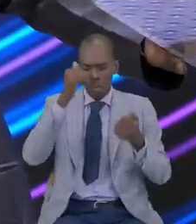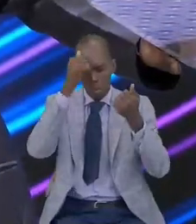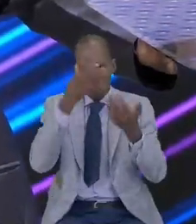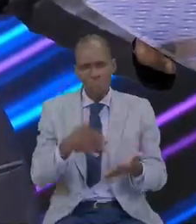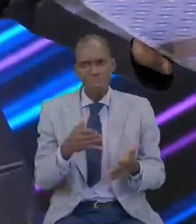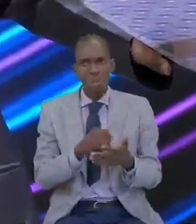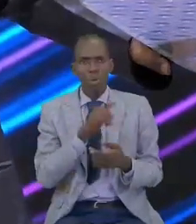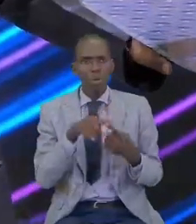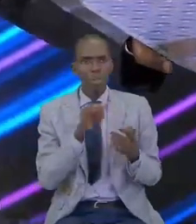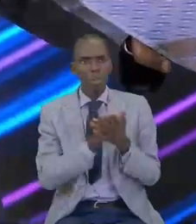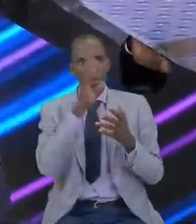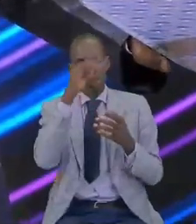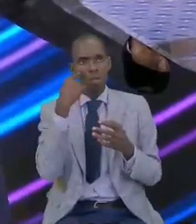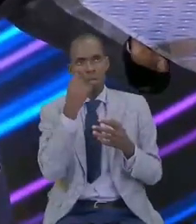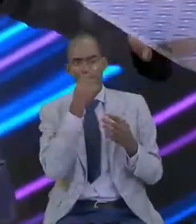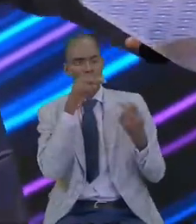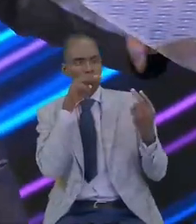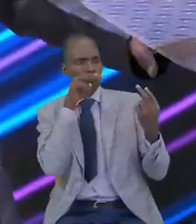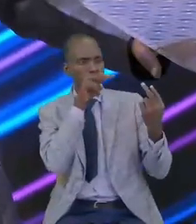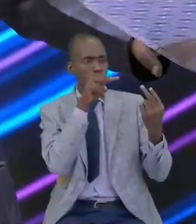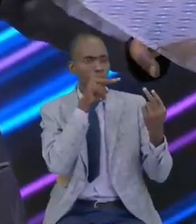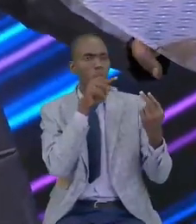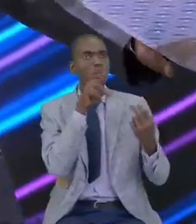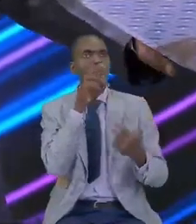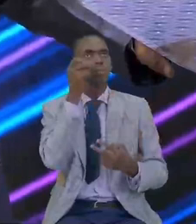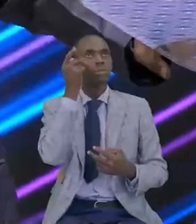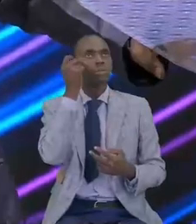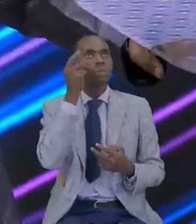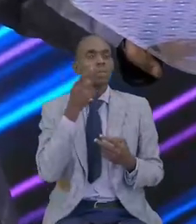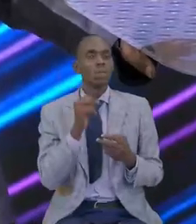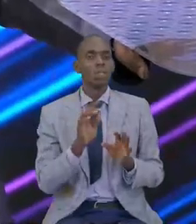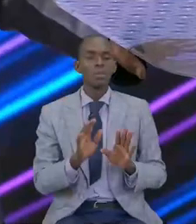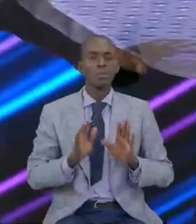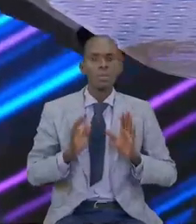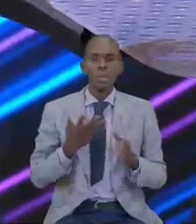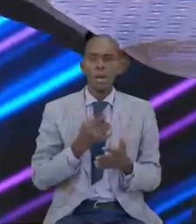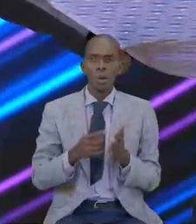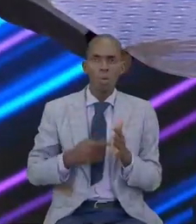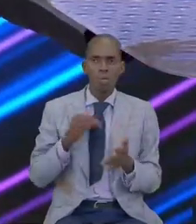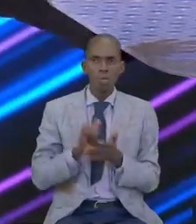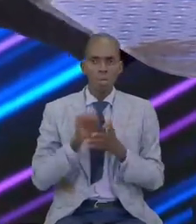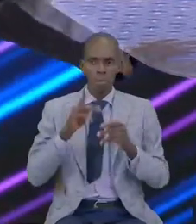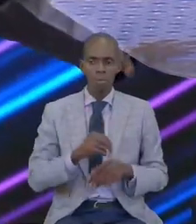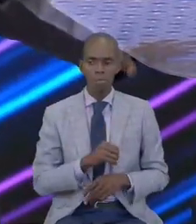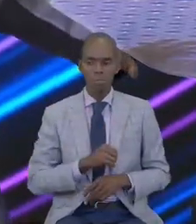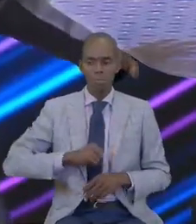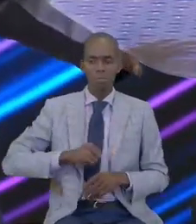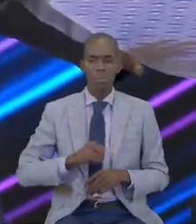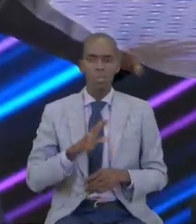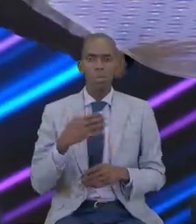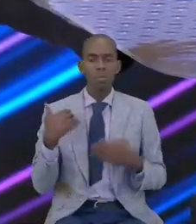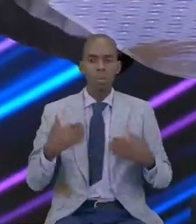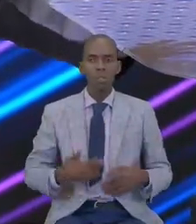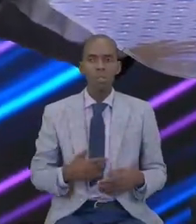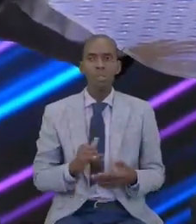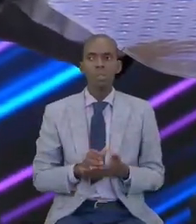ça, tu as compris le message. Une fois qu'il vient et te pousse avec l'épaule et dit, comment tu